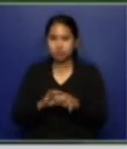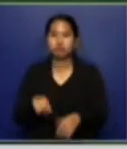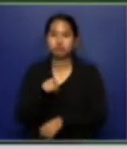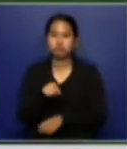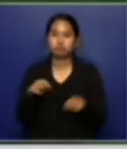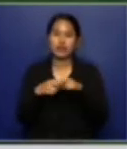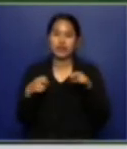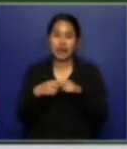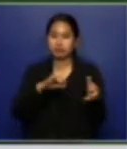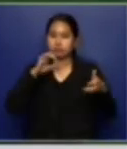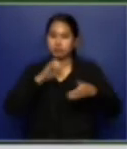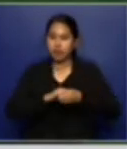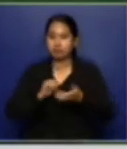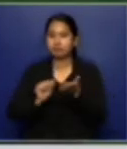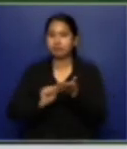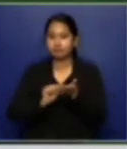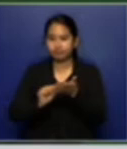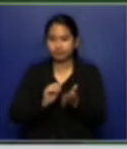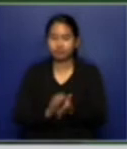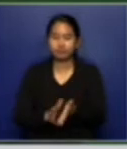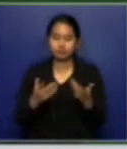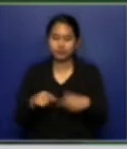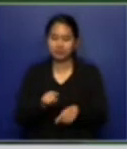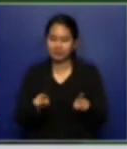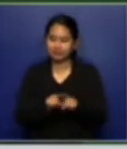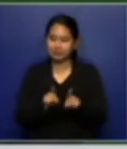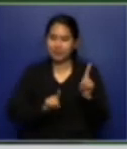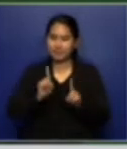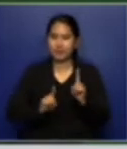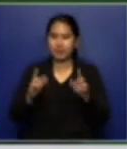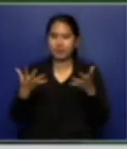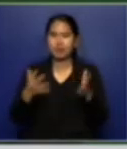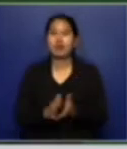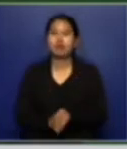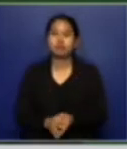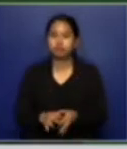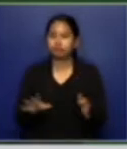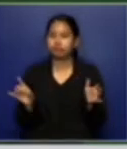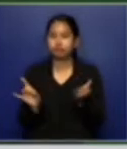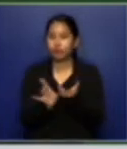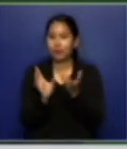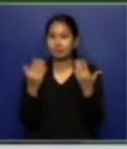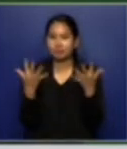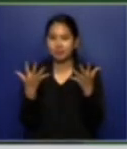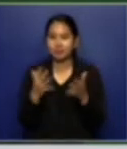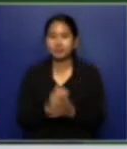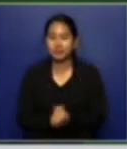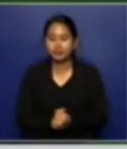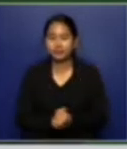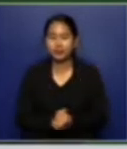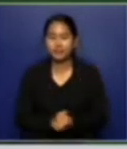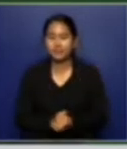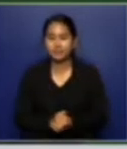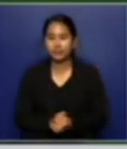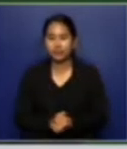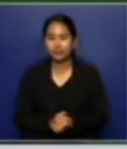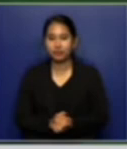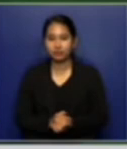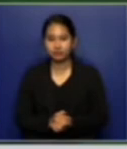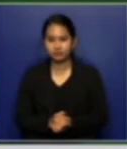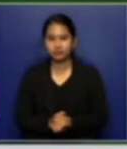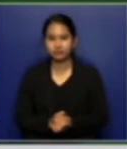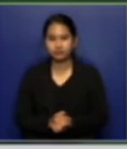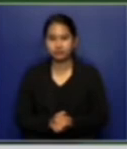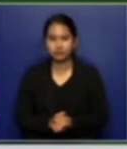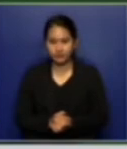ากเรื่องไม่บูรณาการยังขาดการประเมินผลที่ไม่มีประสิทธิภาพนะคะค่ะงบบูรณาการนี้ประเมินความสำ